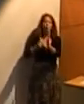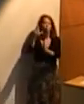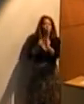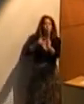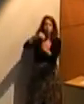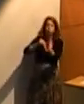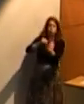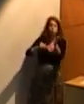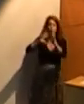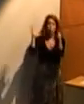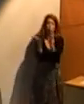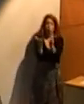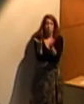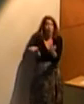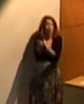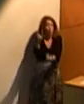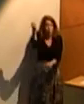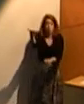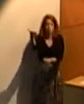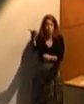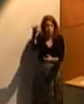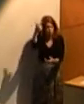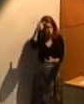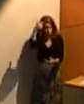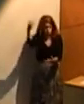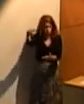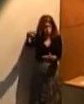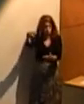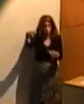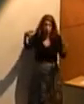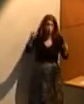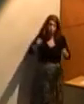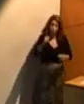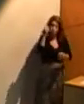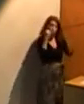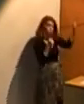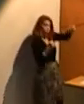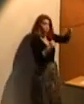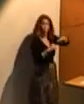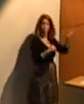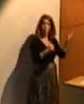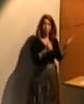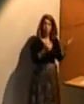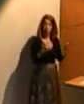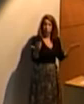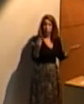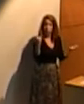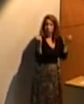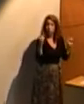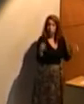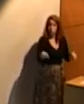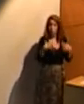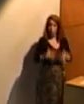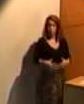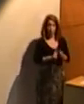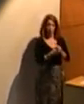que ben voilà le corps deviennent disponibles très bien c'est possible on peut admettre que juridiquement cela devienne